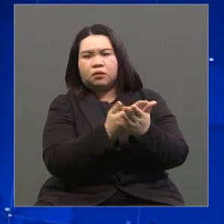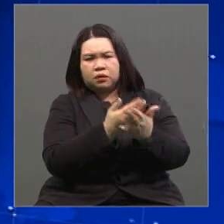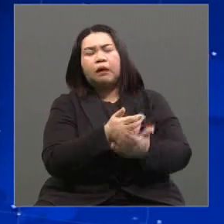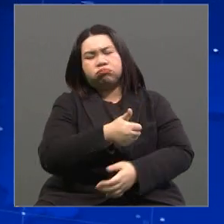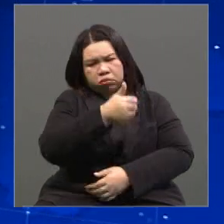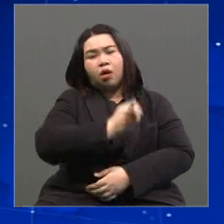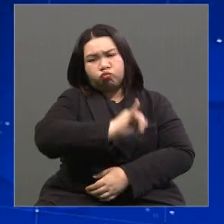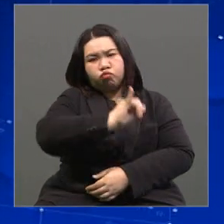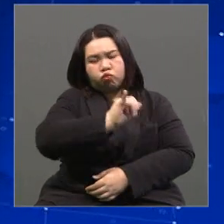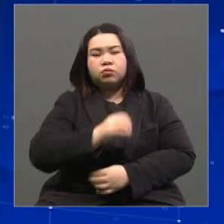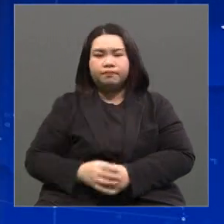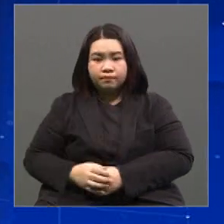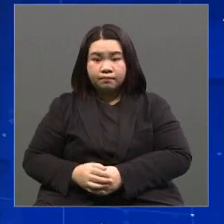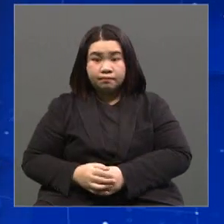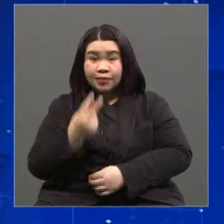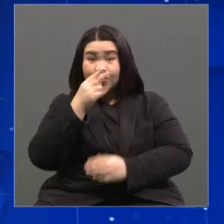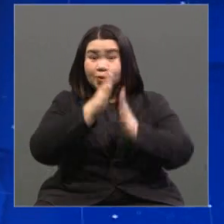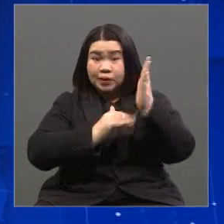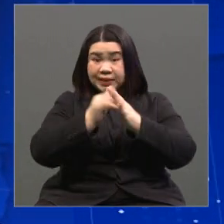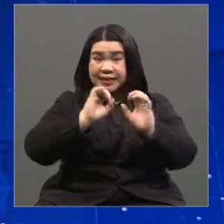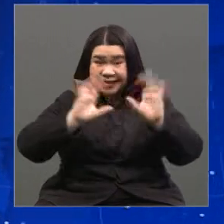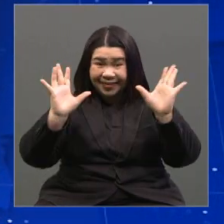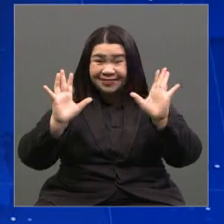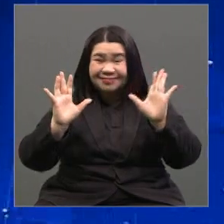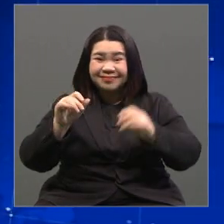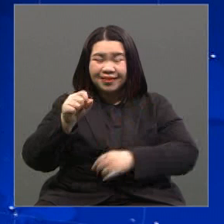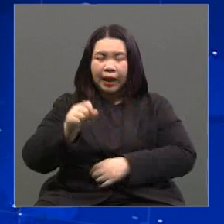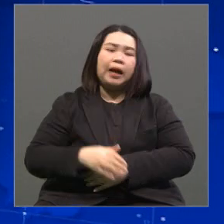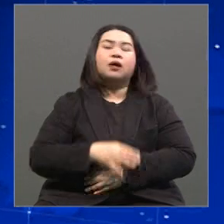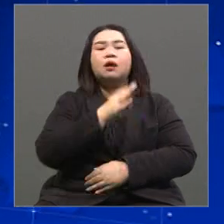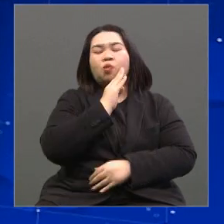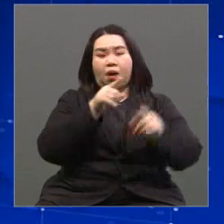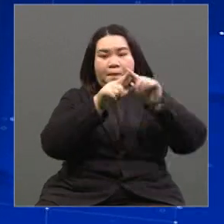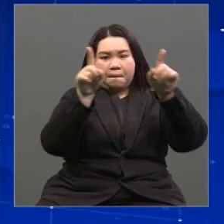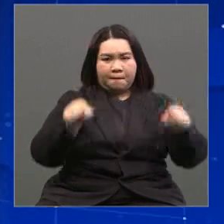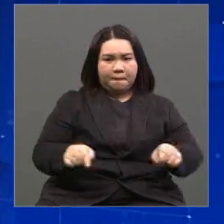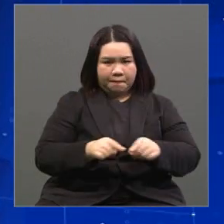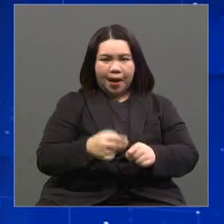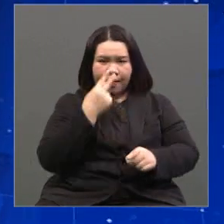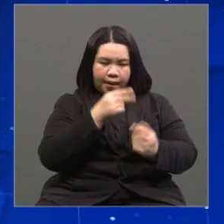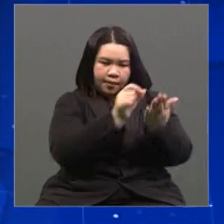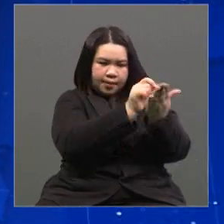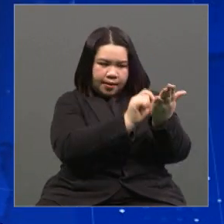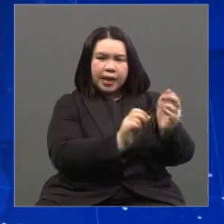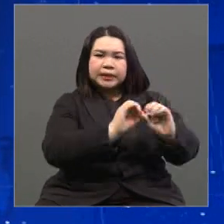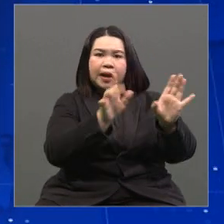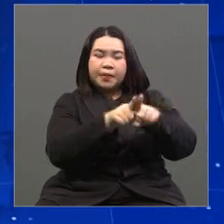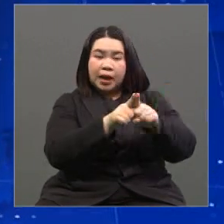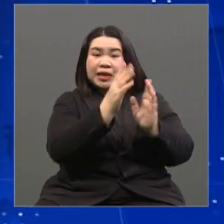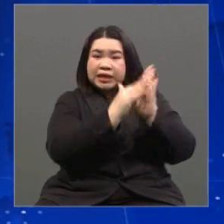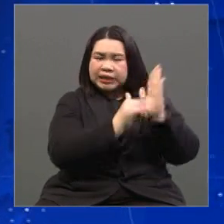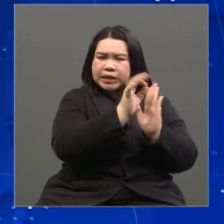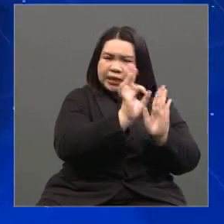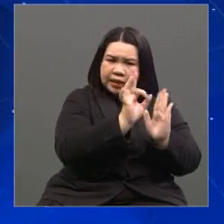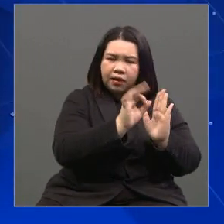แล้วก็เรื่องของสีอันนี้มันก็มีความแตกต่างกันอยู่แล้วเพราะฉะนั้นองค์ประกอบภายในบัตรก็ต้องมีการแตกต่างกันด้วยสิเพราะสีมันก็แตกต่าง